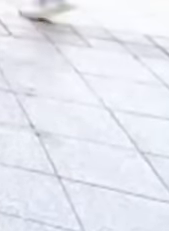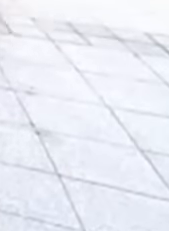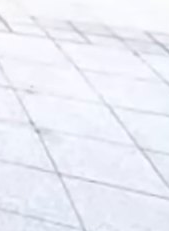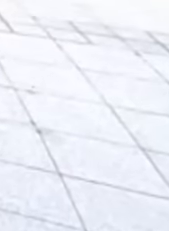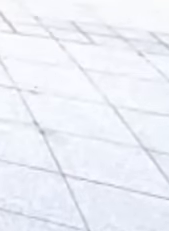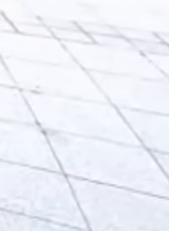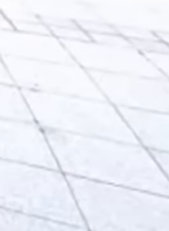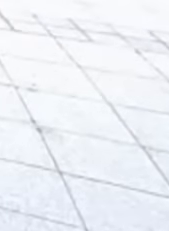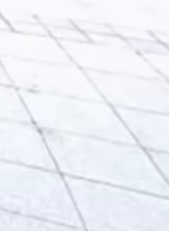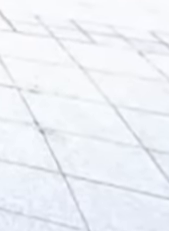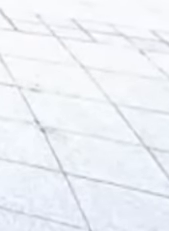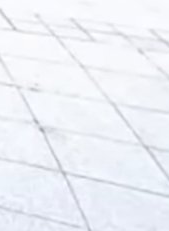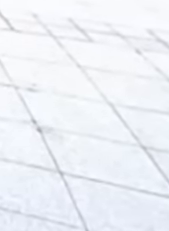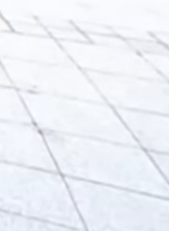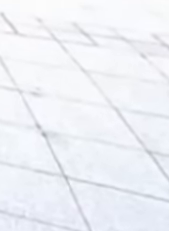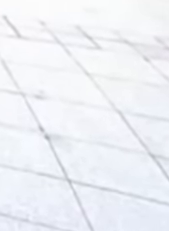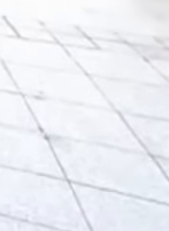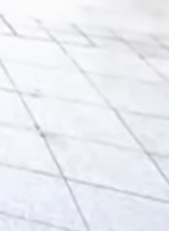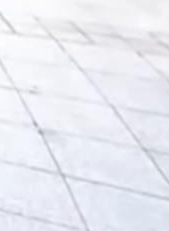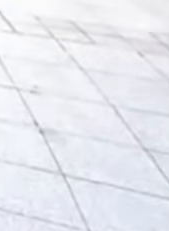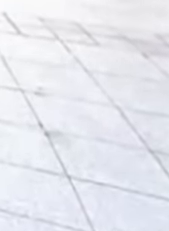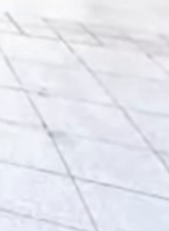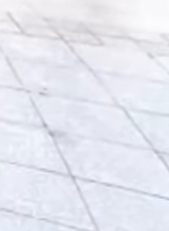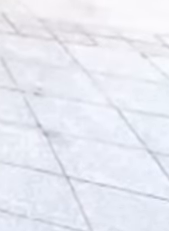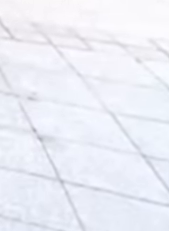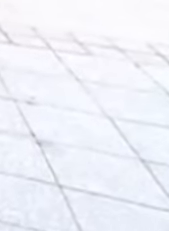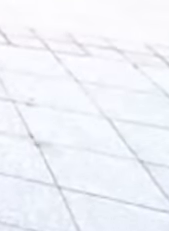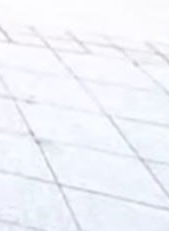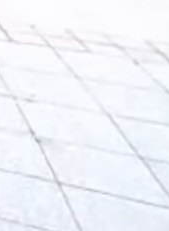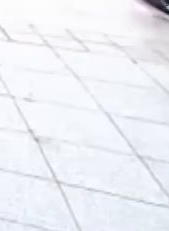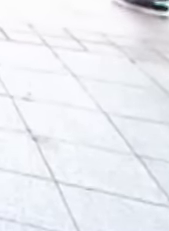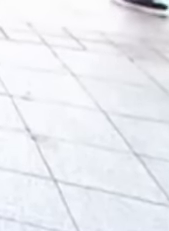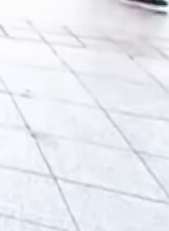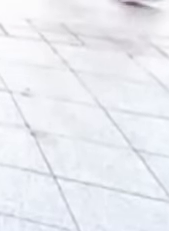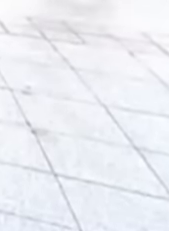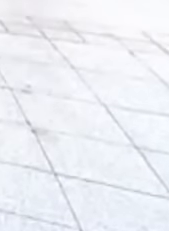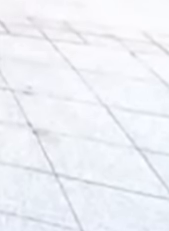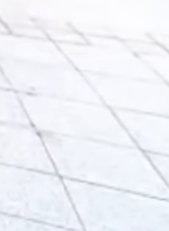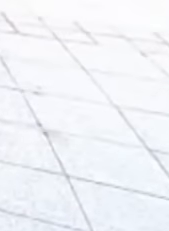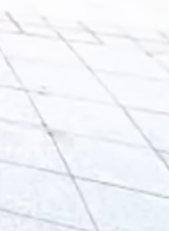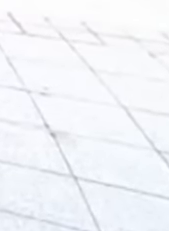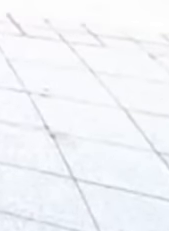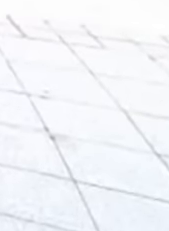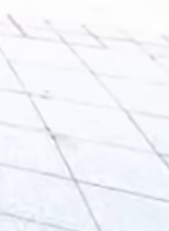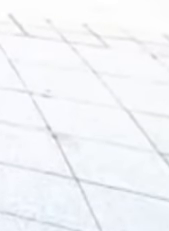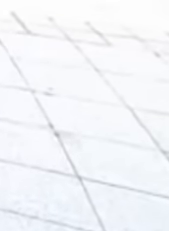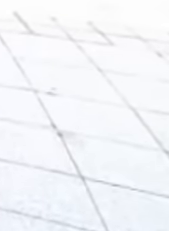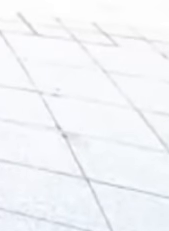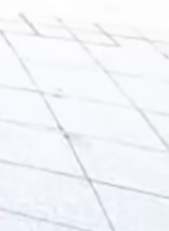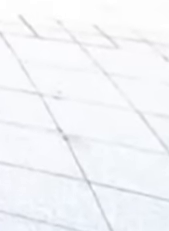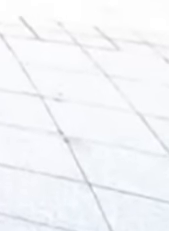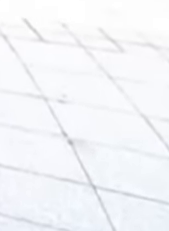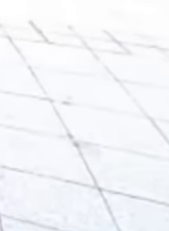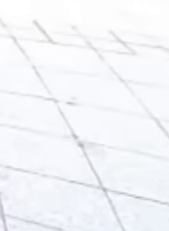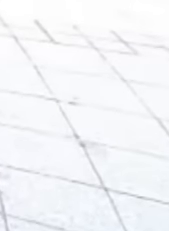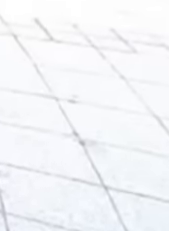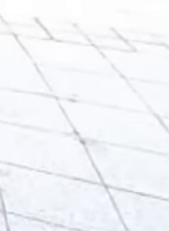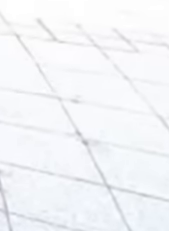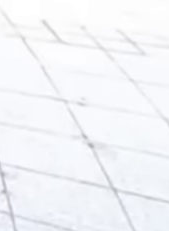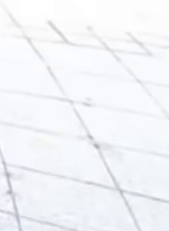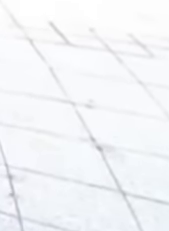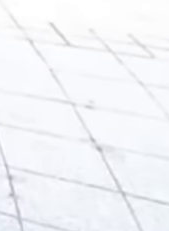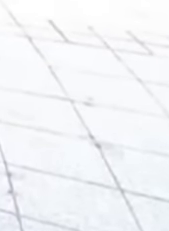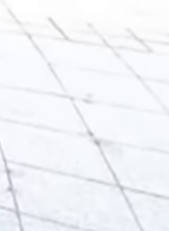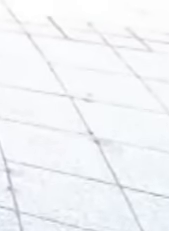국민의 선택에 달렸습니다. 잠시 후에 이 판세 분석 전해드리죠. 전 비가 오나 눈이 오나 매일 아침 이곳에서 여러분을 기다리겠습니다. 김지혜 돌직구쇼